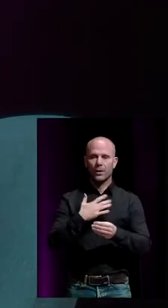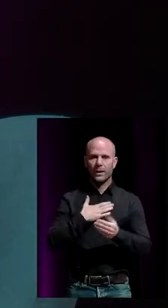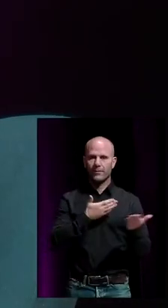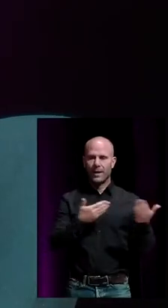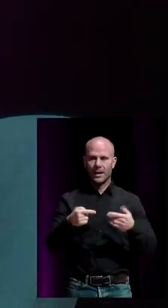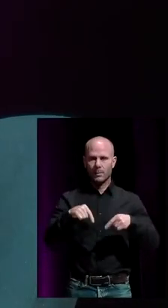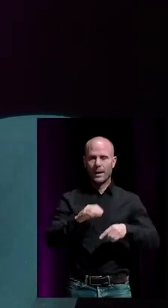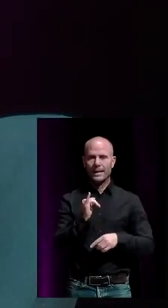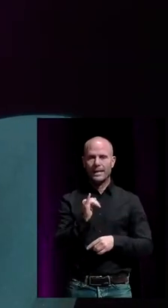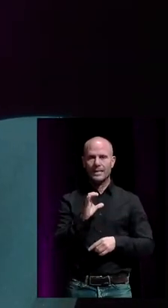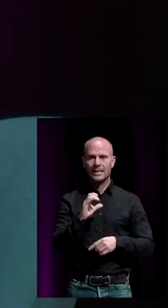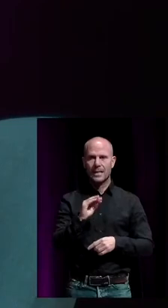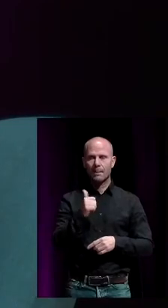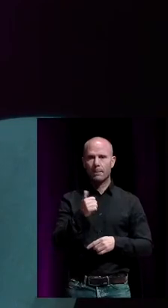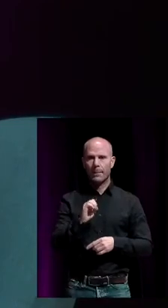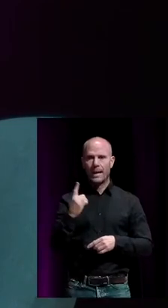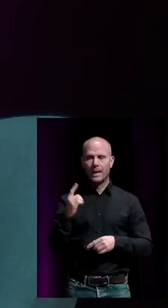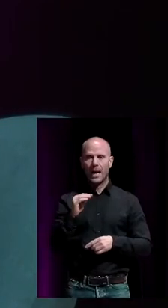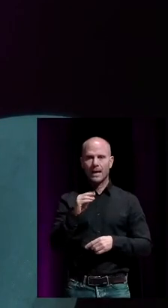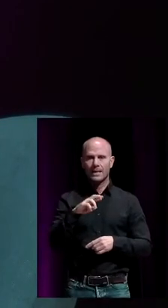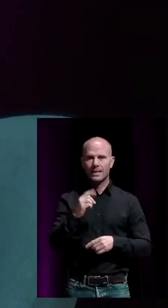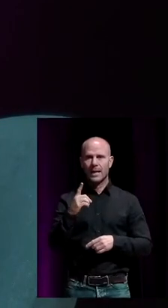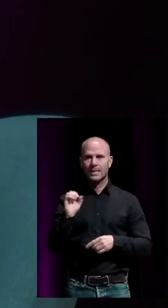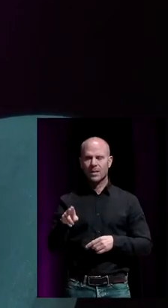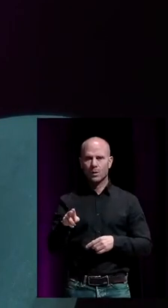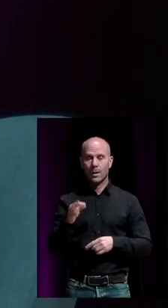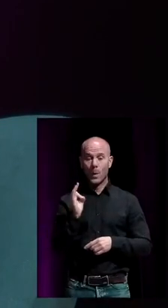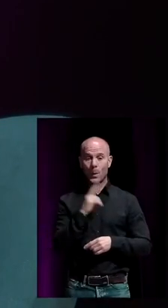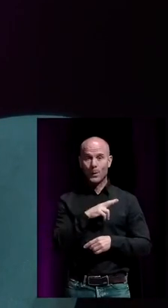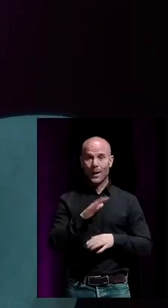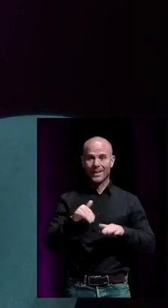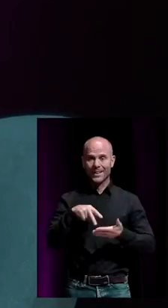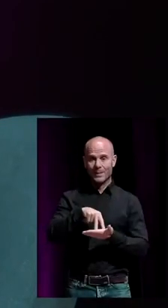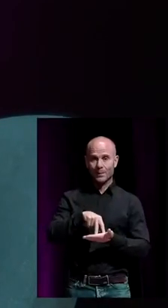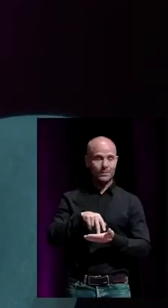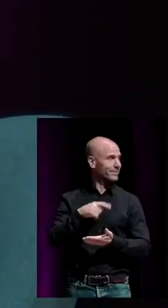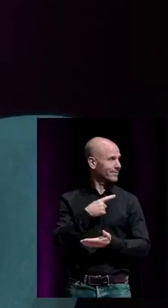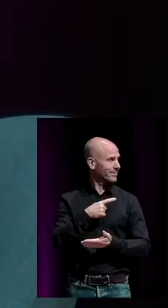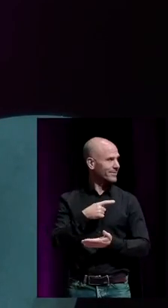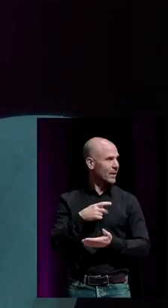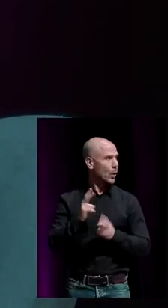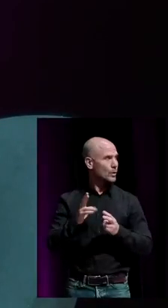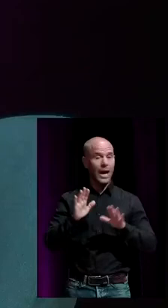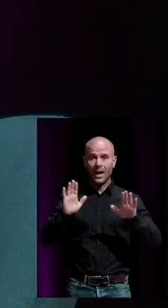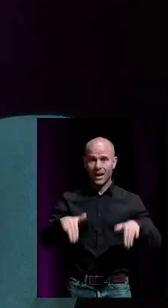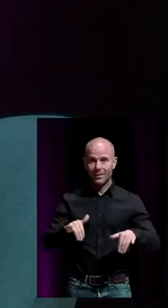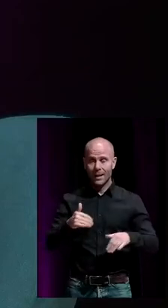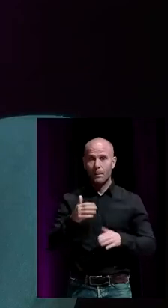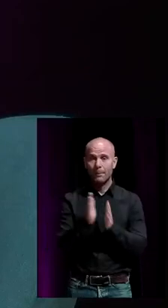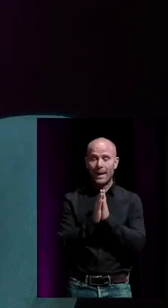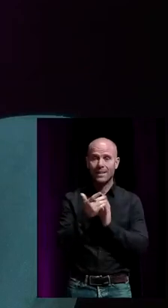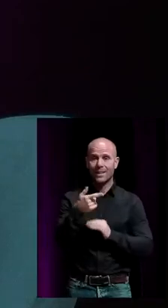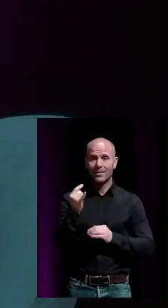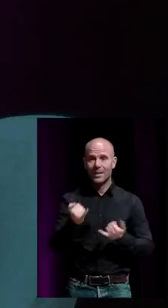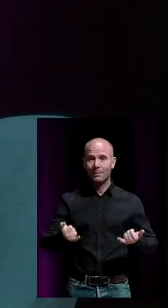upp Isabelle Axelsson på scenen. Och hon har faktiskt redan hunnit vara med på tv här i morse. Hon